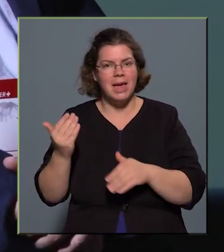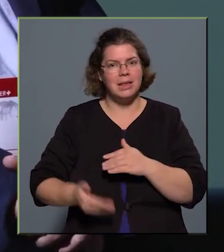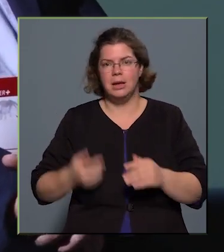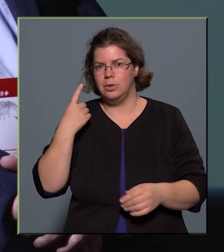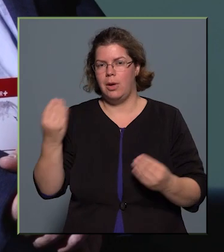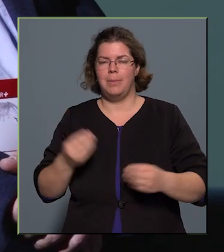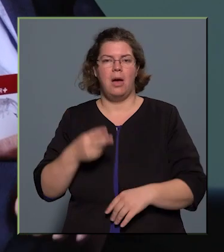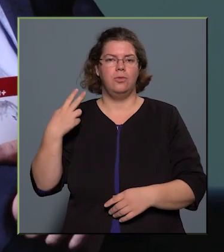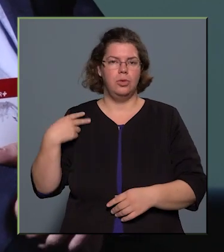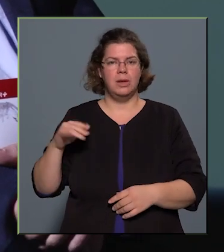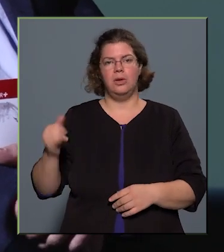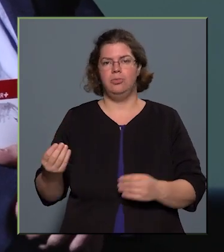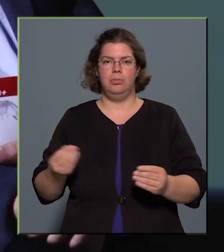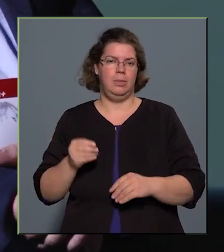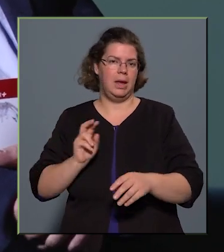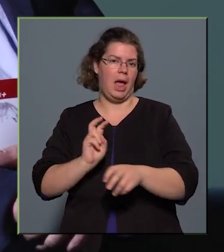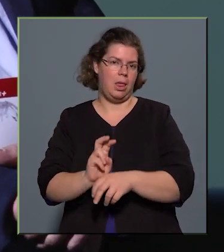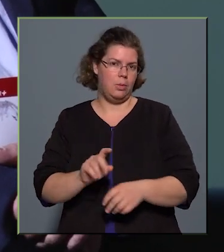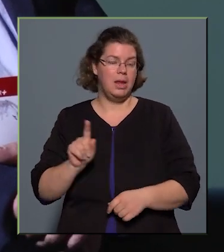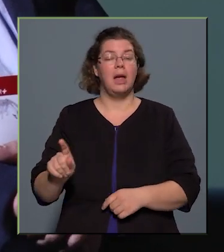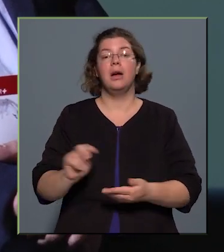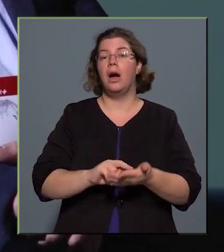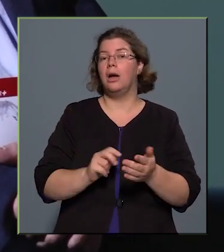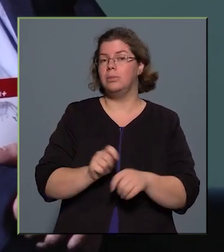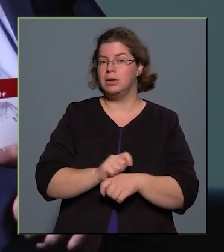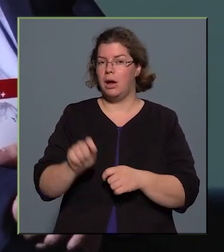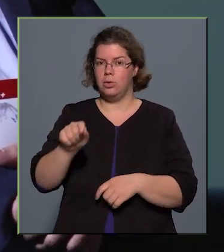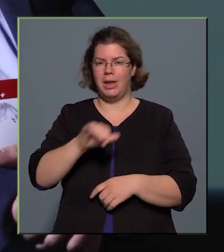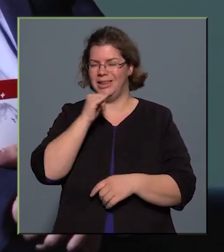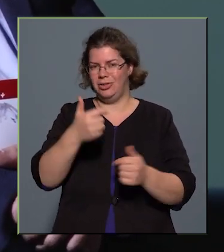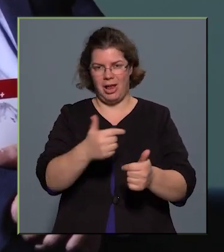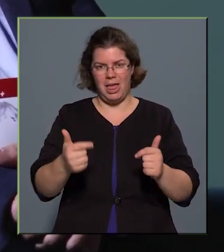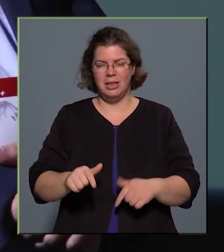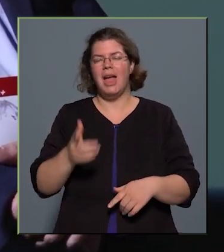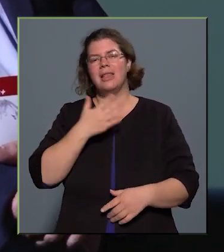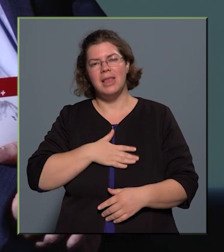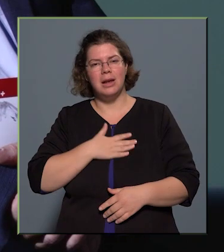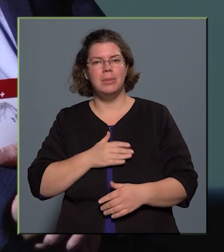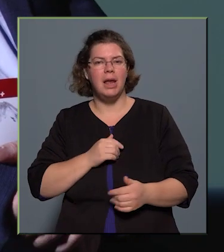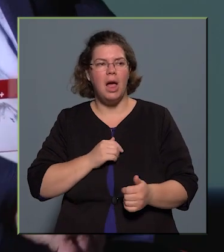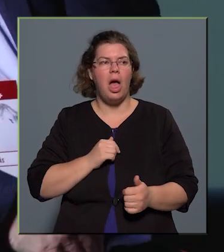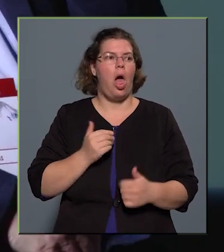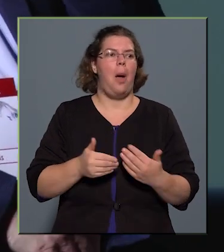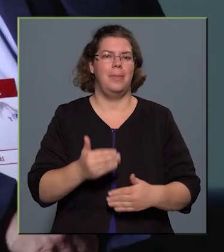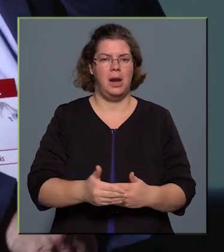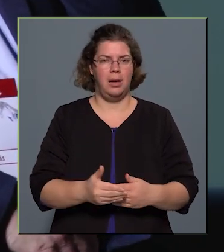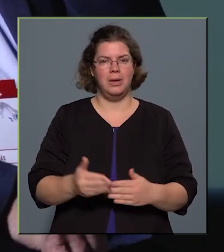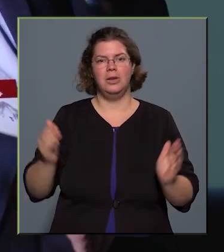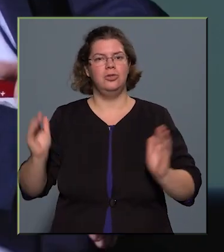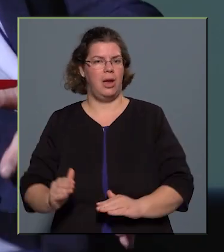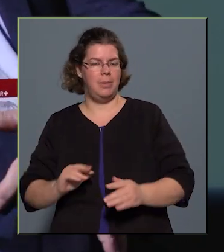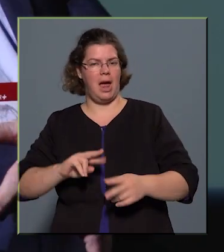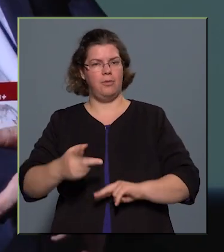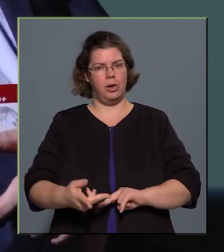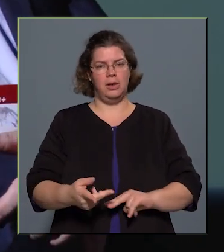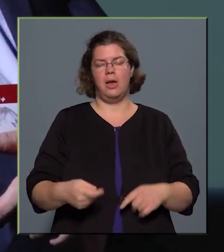kell hozzá. Viszont egy karbantartónak ennek nincs lehetősége. Viszont szeretnénk minél hamarabb, minél kisebb ráfordulásra, a karbantartásnak